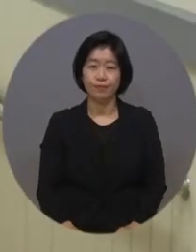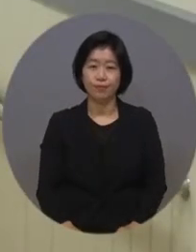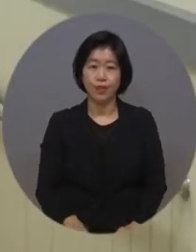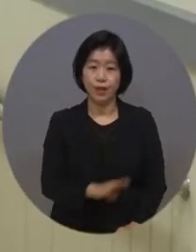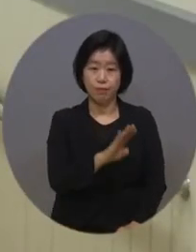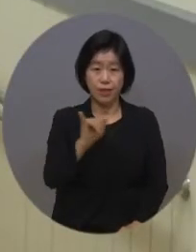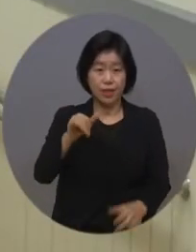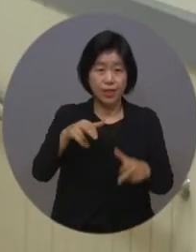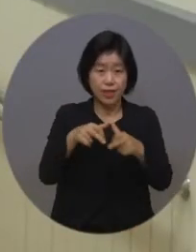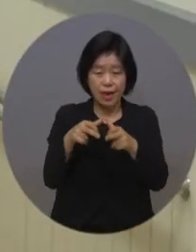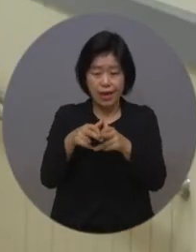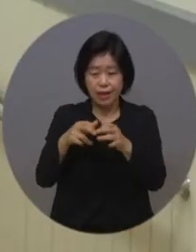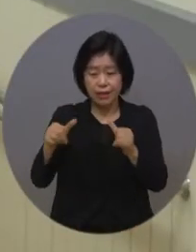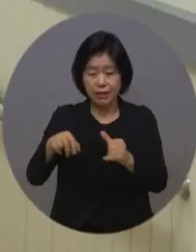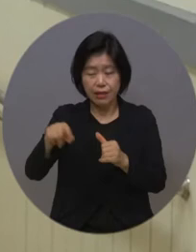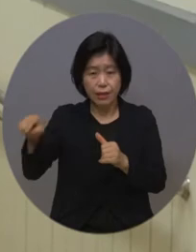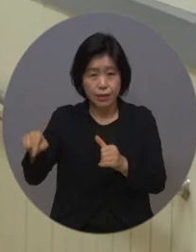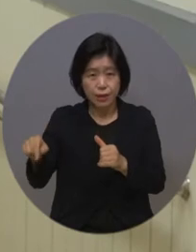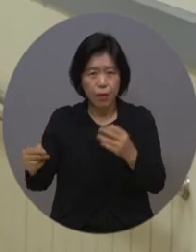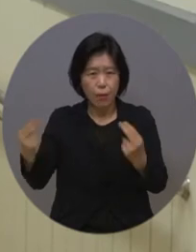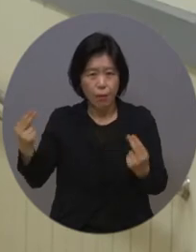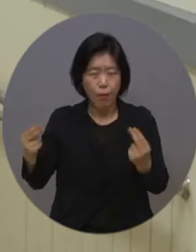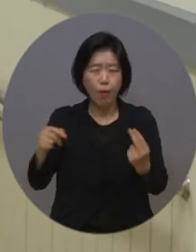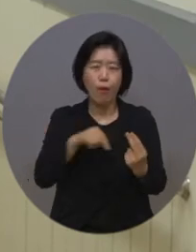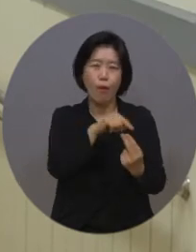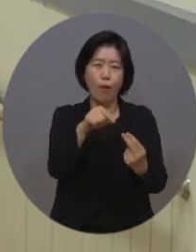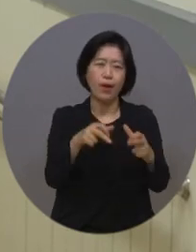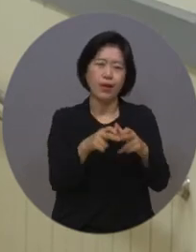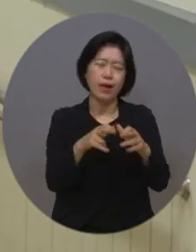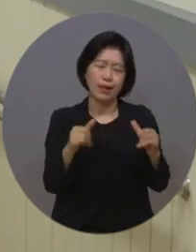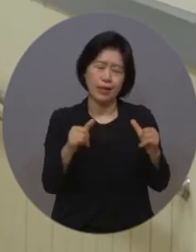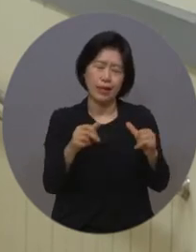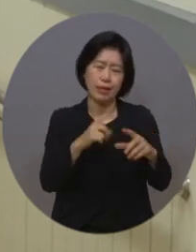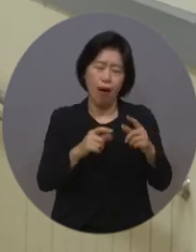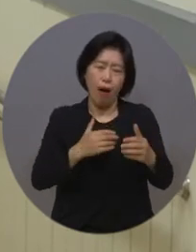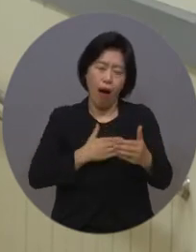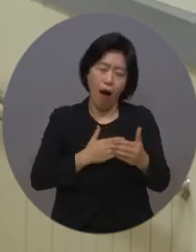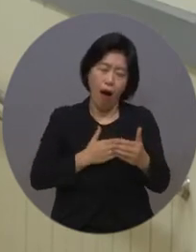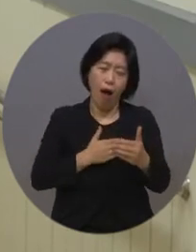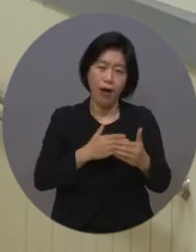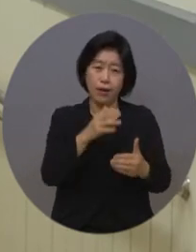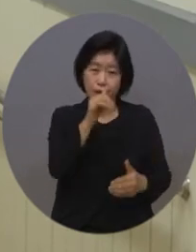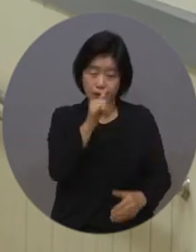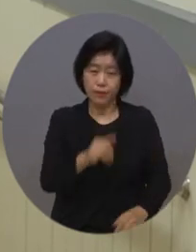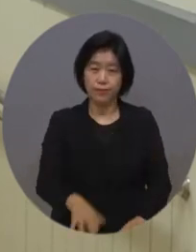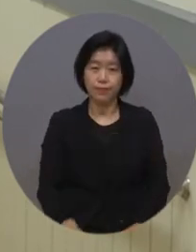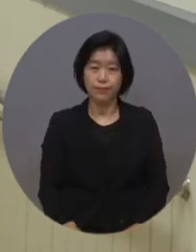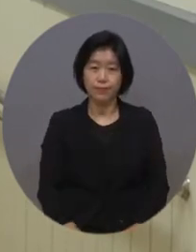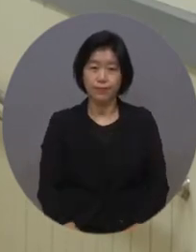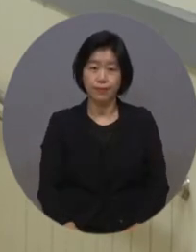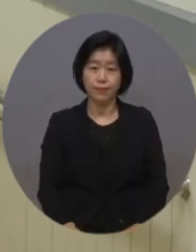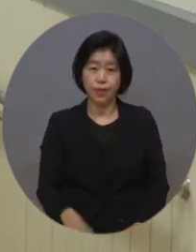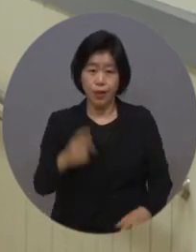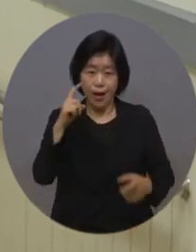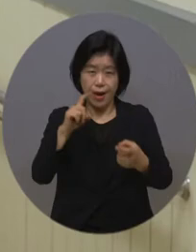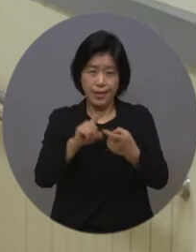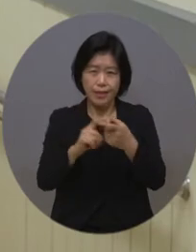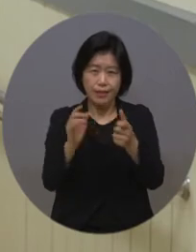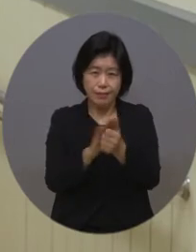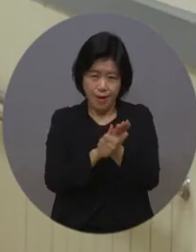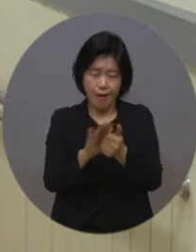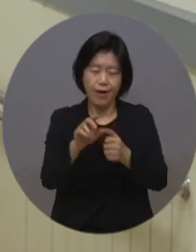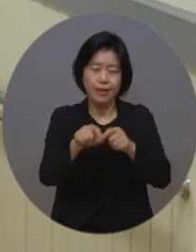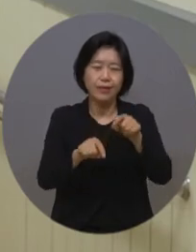비해 몇 곱절 더 큰 위협과 불안이 가중되는 팬데믹 상황. 관심과 배려의